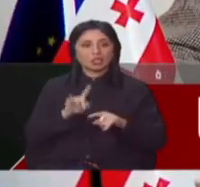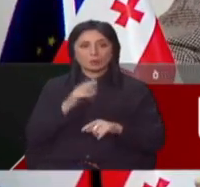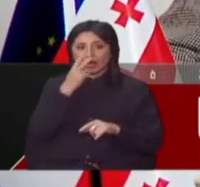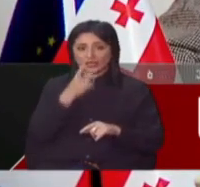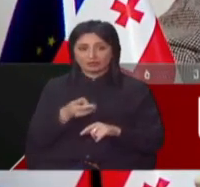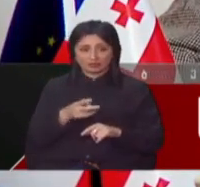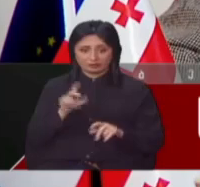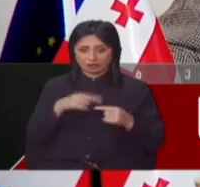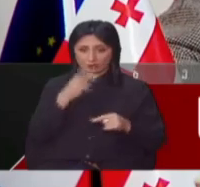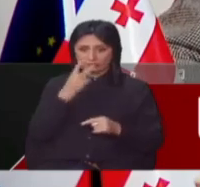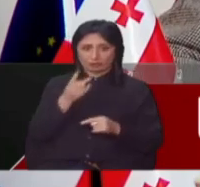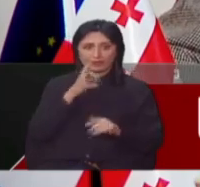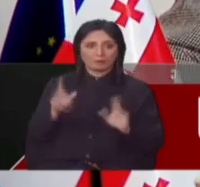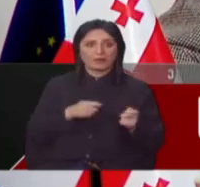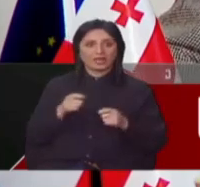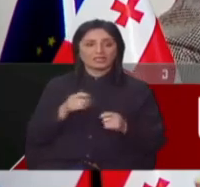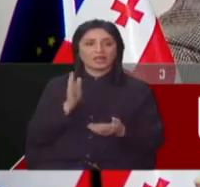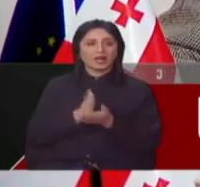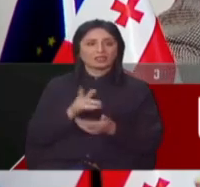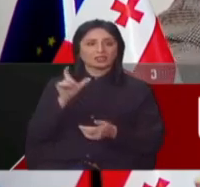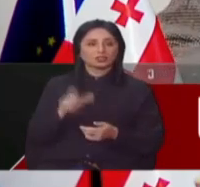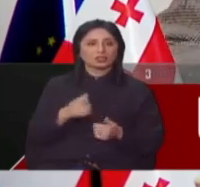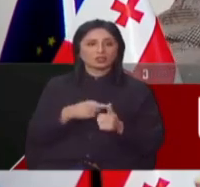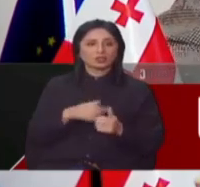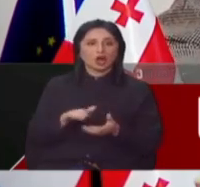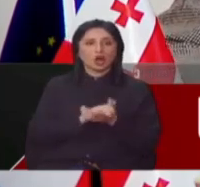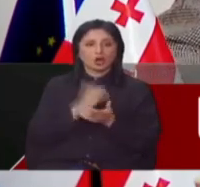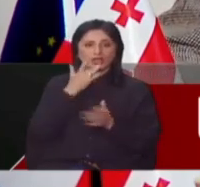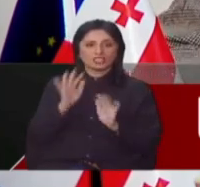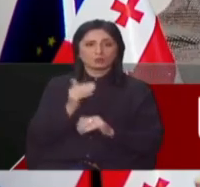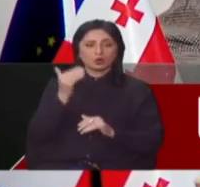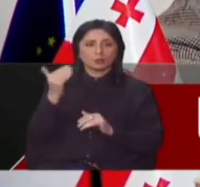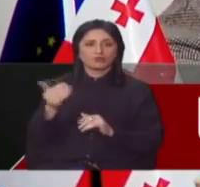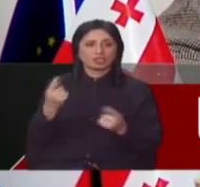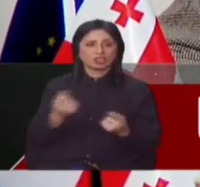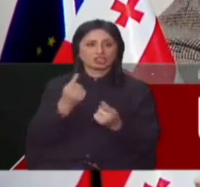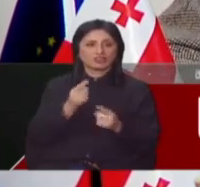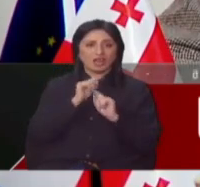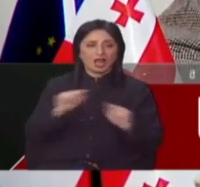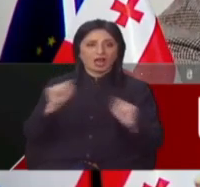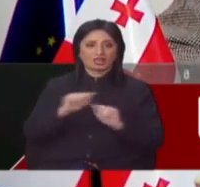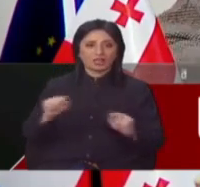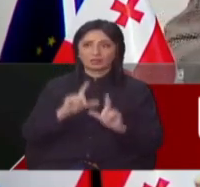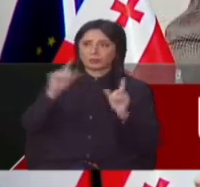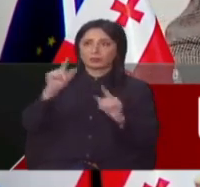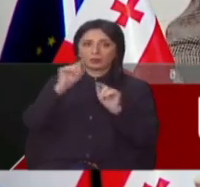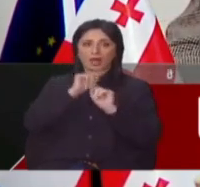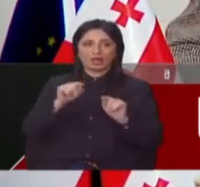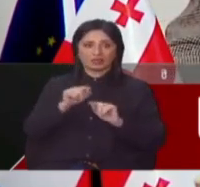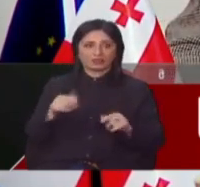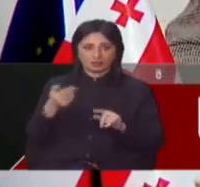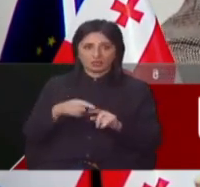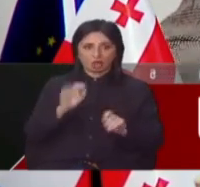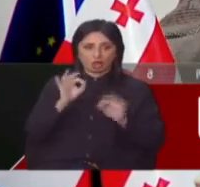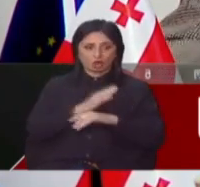ხედავს? საზოგადოება ხედავს იმას, რომ პრეზიდენტი გახდა კოლექტიური ნაციონალური მოძრაობის ჩვეულებრივი აგიტატორი, ხო? ანუ ეს ნორმაც